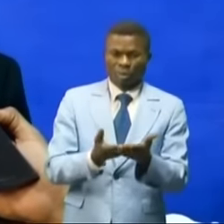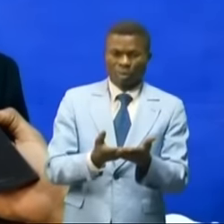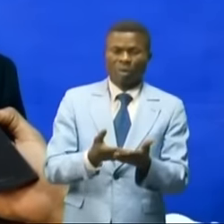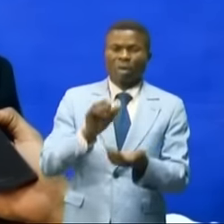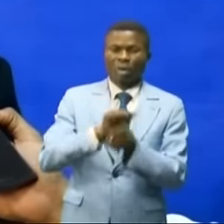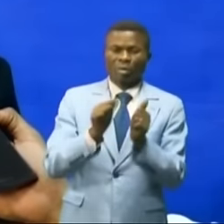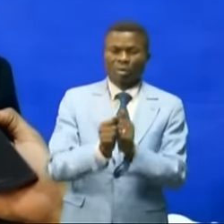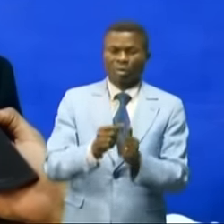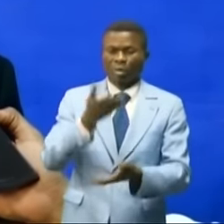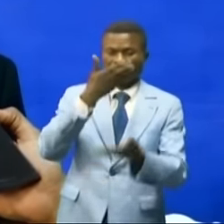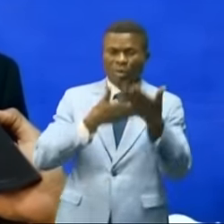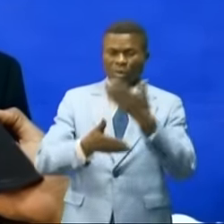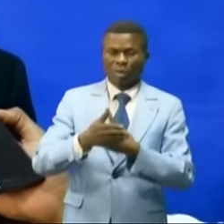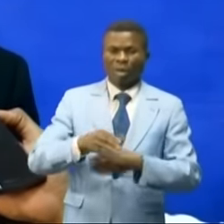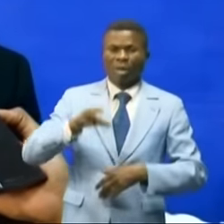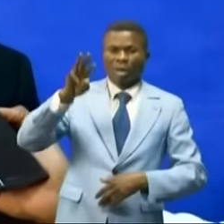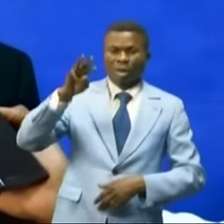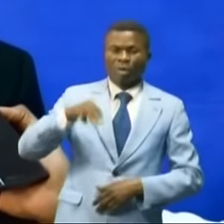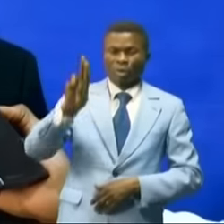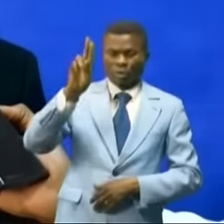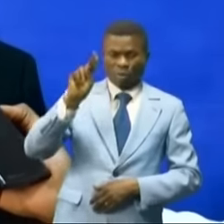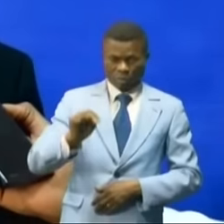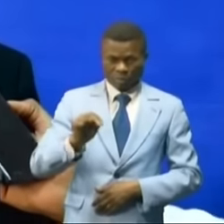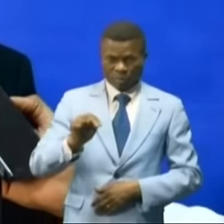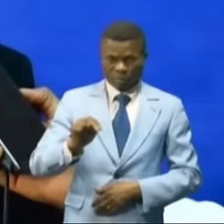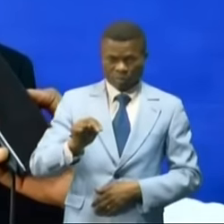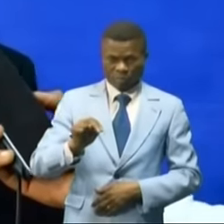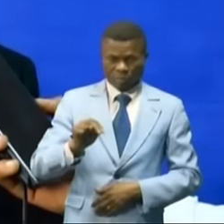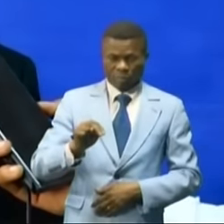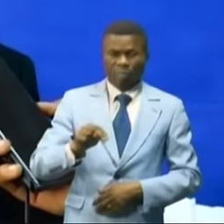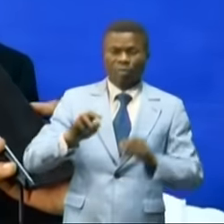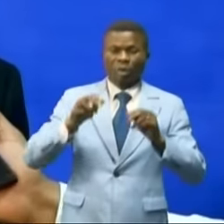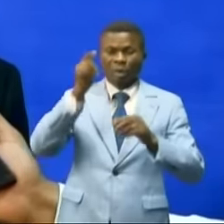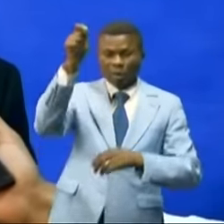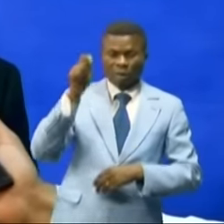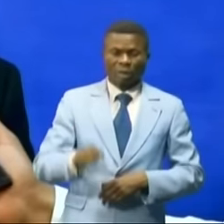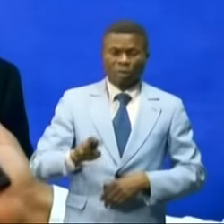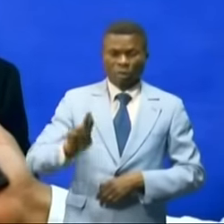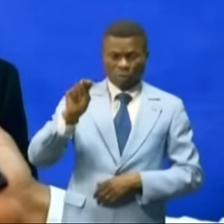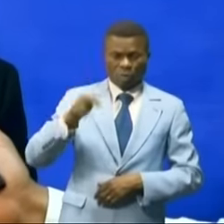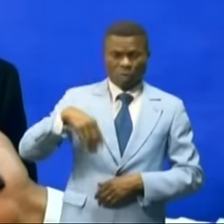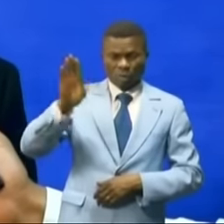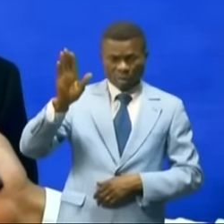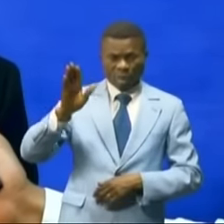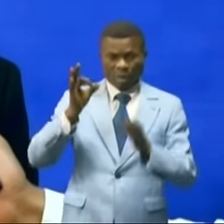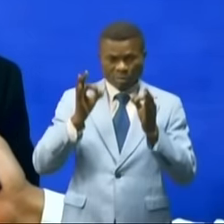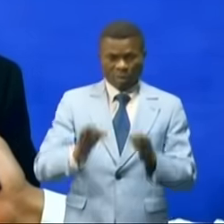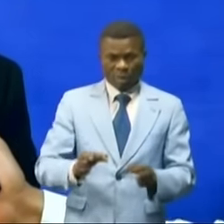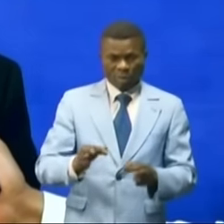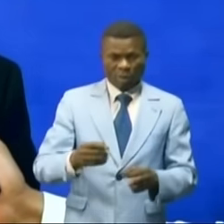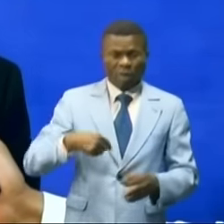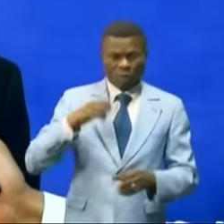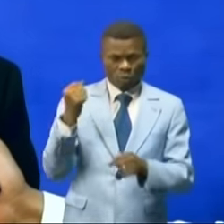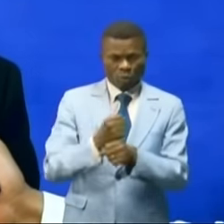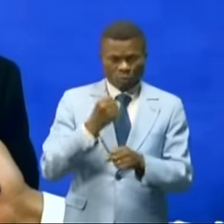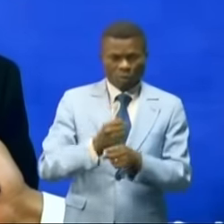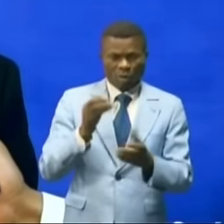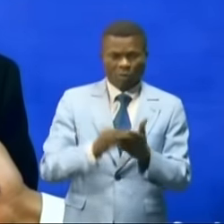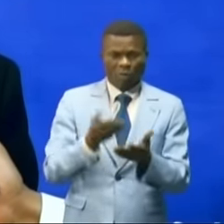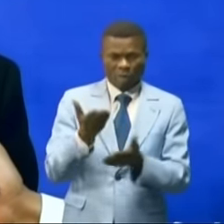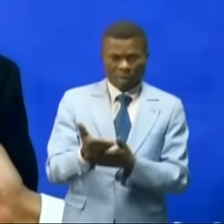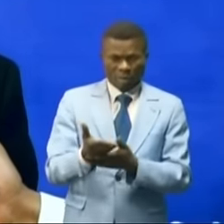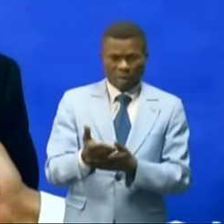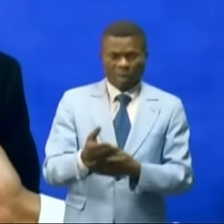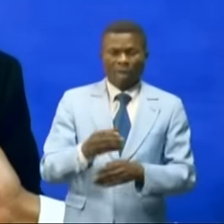de la transition de la MONUSCO. Puisque une fois que la MONUSCO se retire, la protection des civils, donc là il y a beaucoup de travail à faire avec les